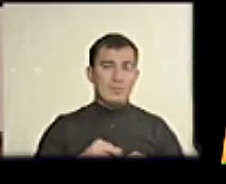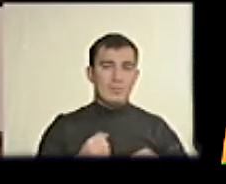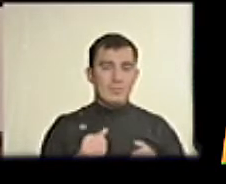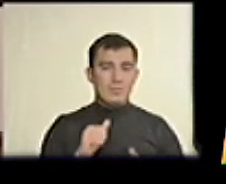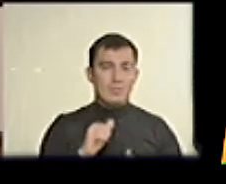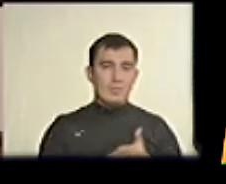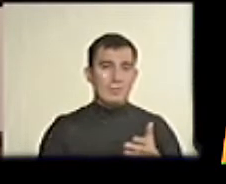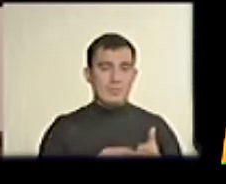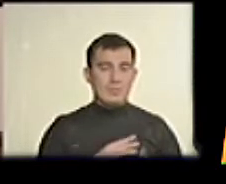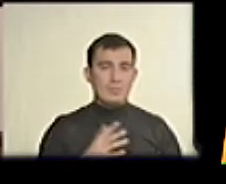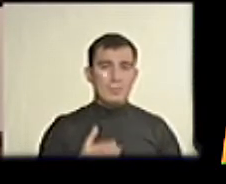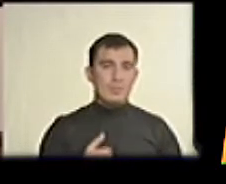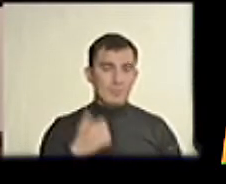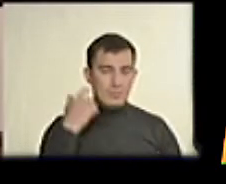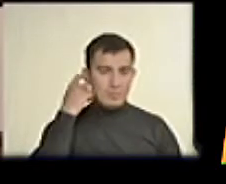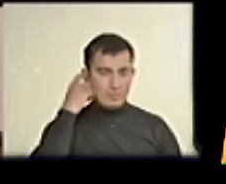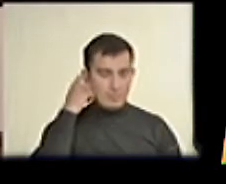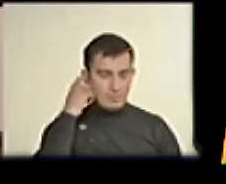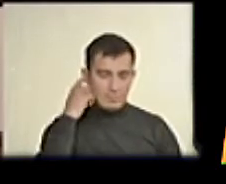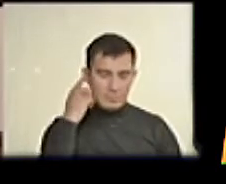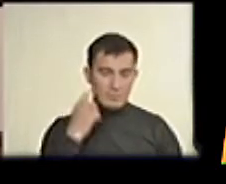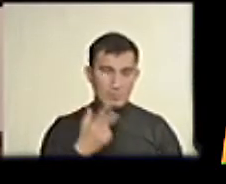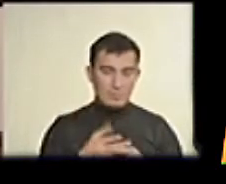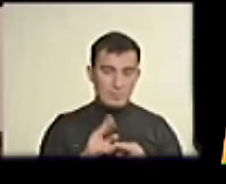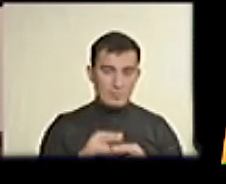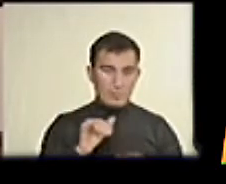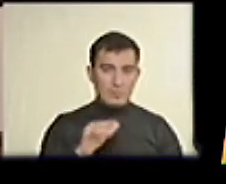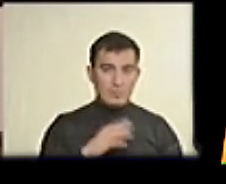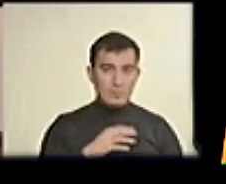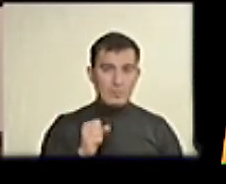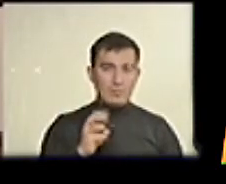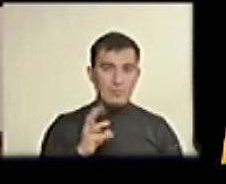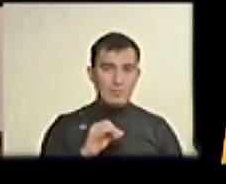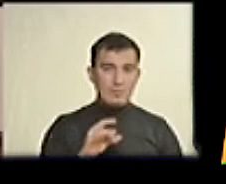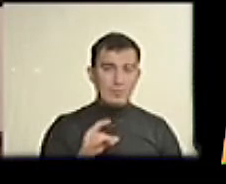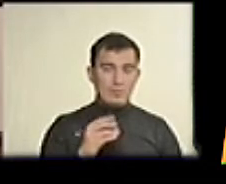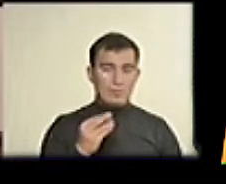bo'lgan ekan. Keyingi elchi bu Amir Shohmurod davrida